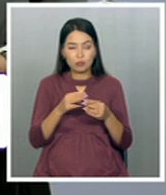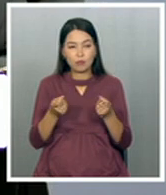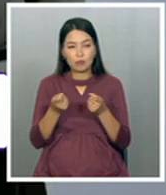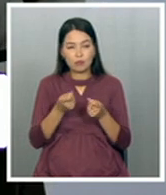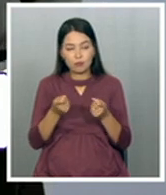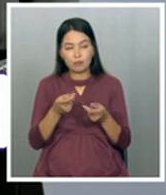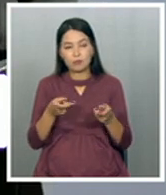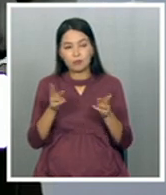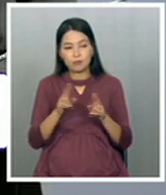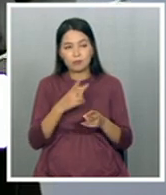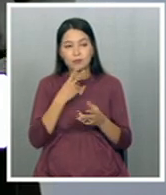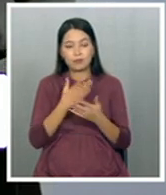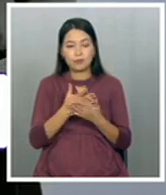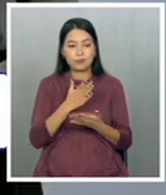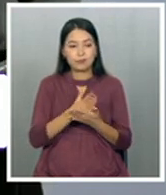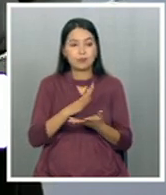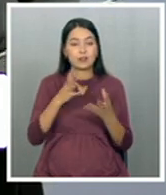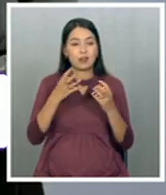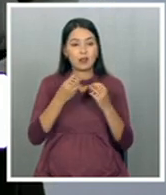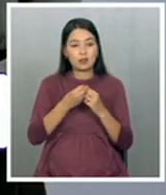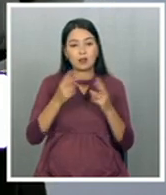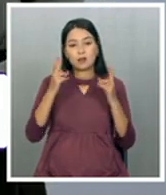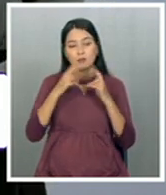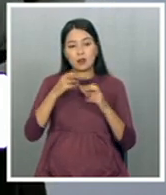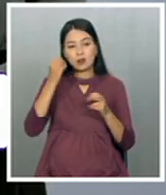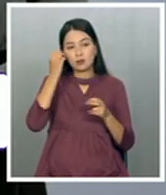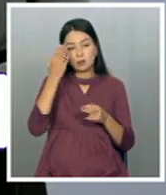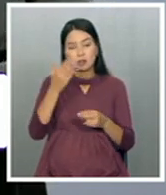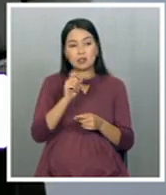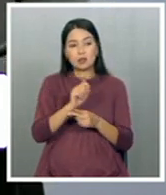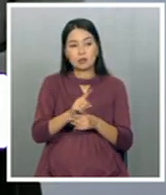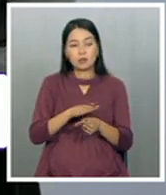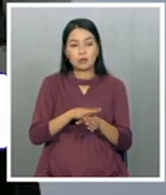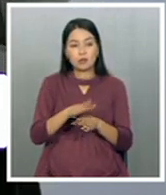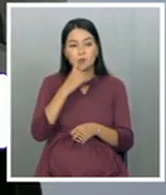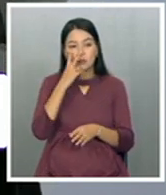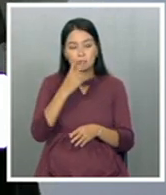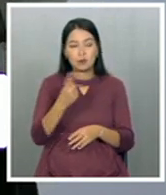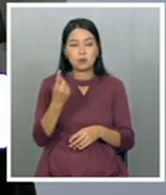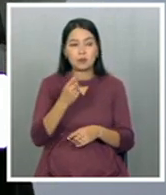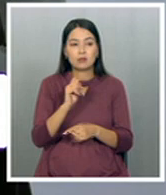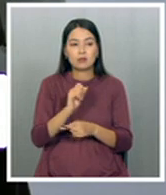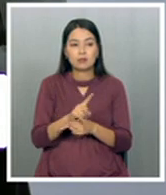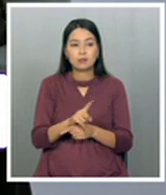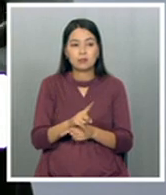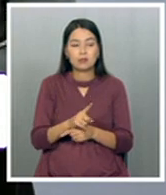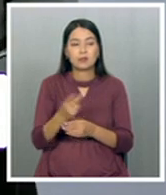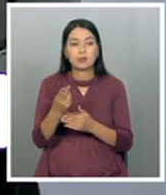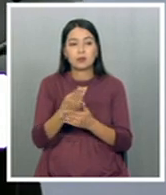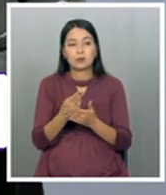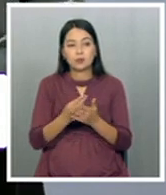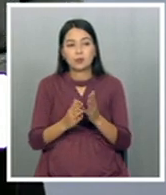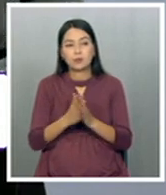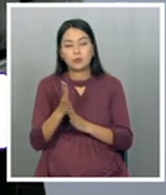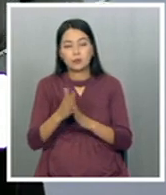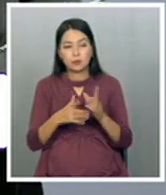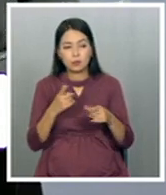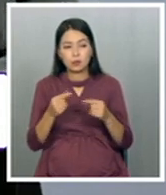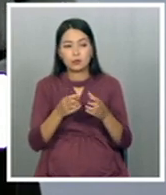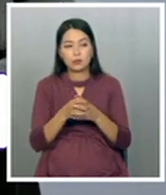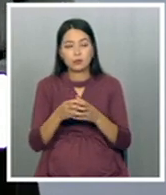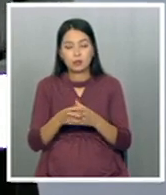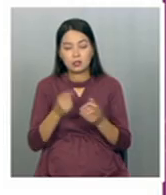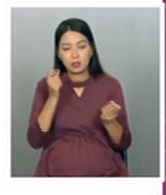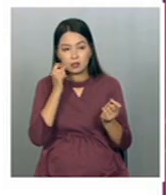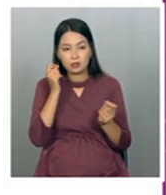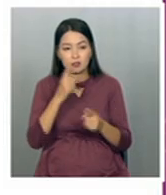Ал енді білімімізді жинақтау үшін тапсырма орындап көрейік. Бірінші тапсырма. Суреттегі өсімдіктердің топтарын